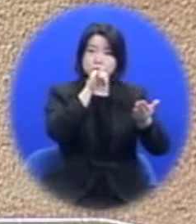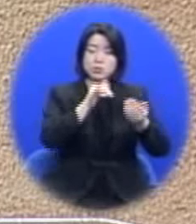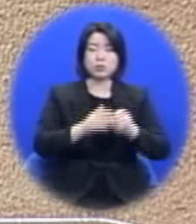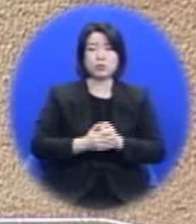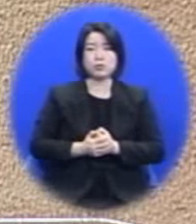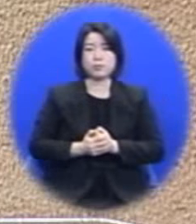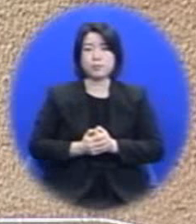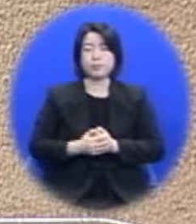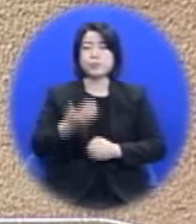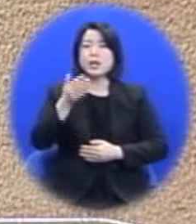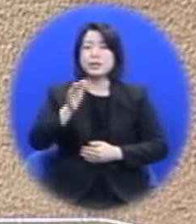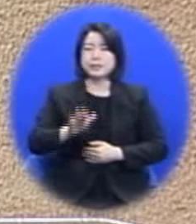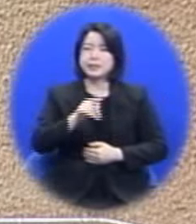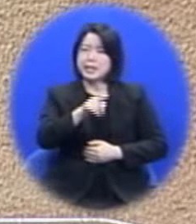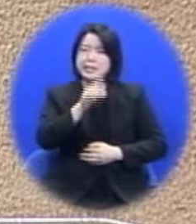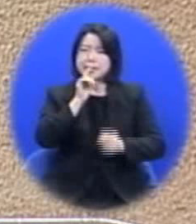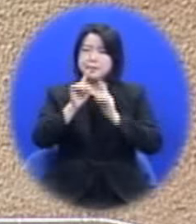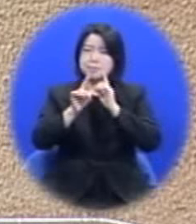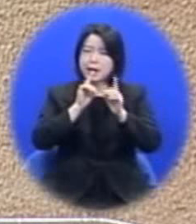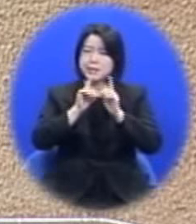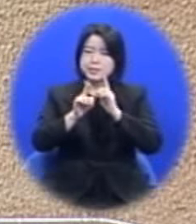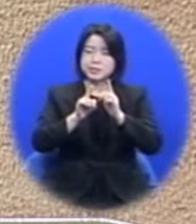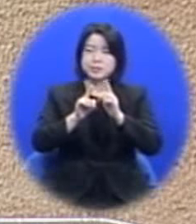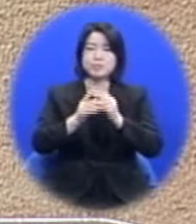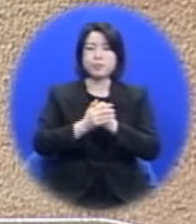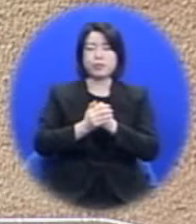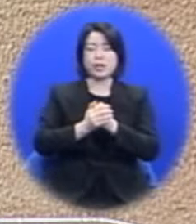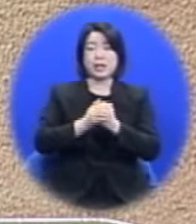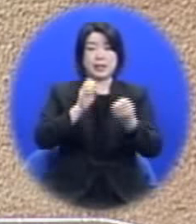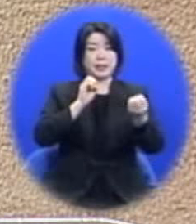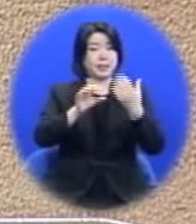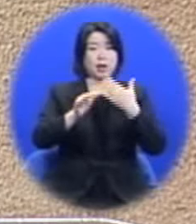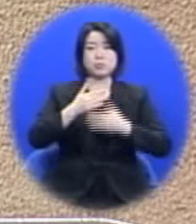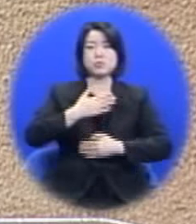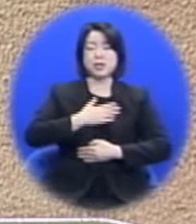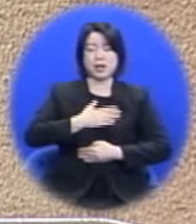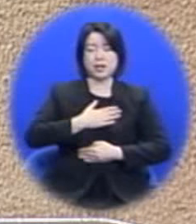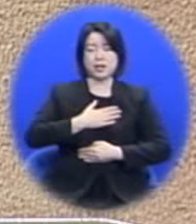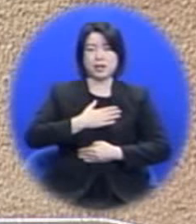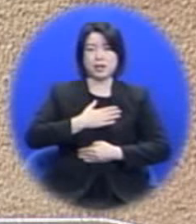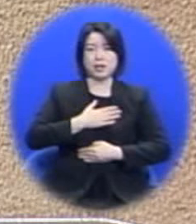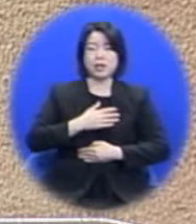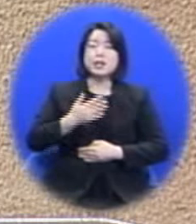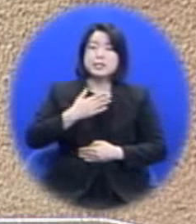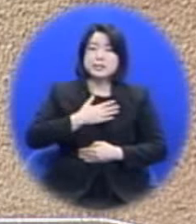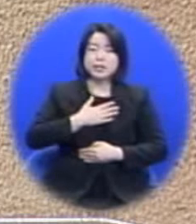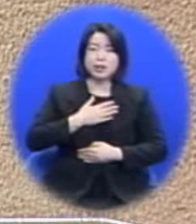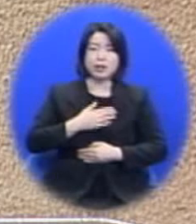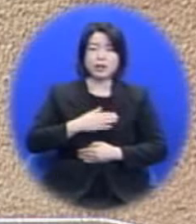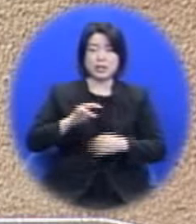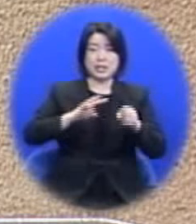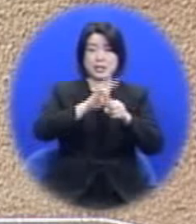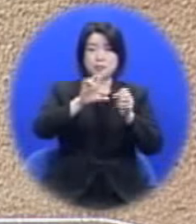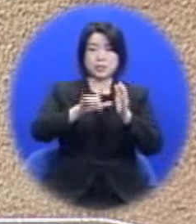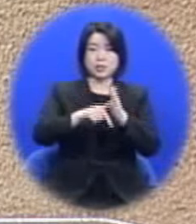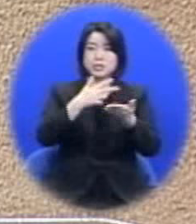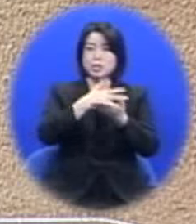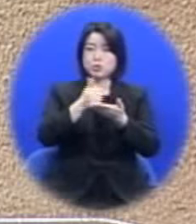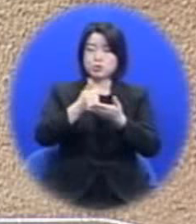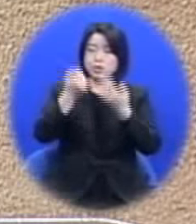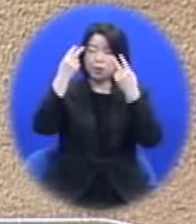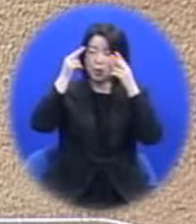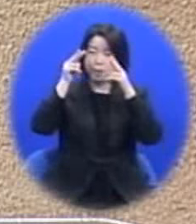거예요. 근데이 말씀에 답을 알았어요. 제가 24시간 주님을